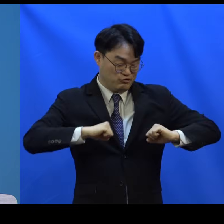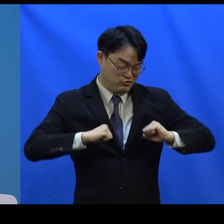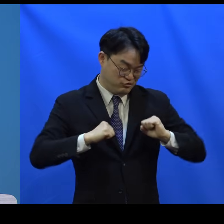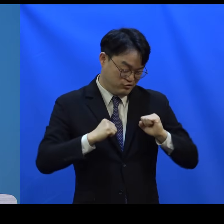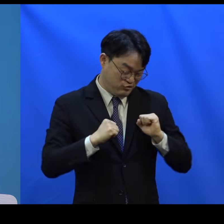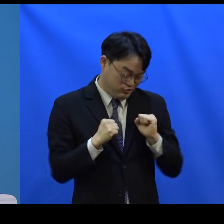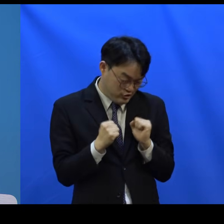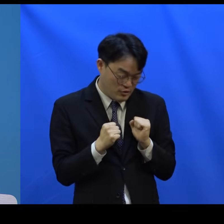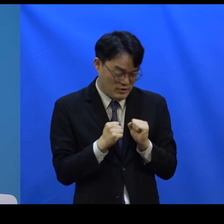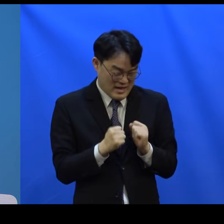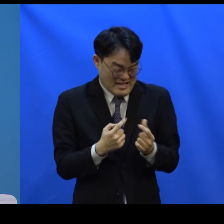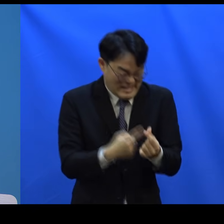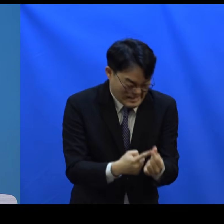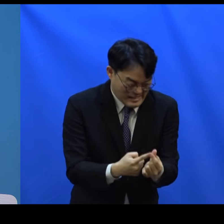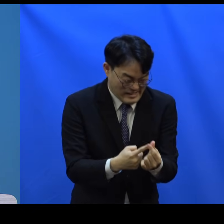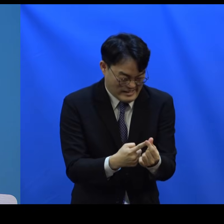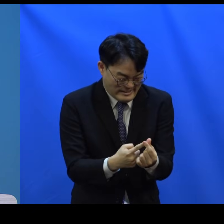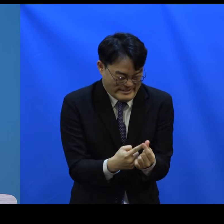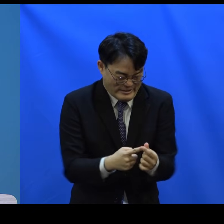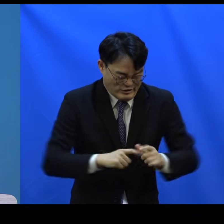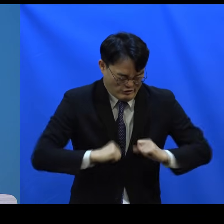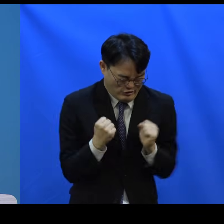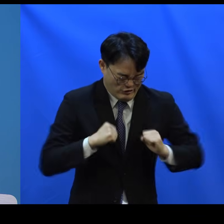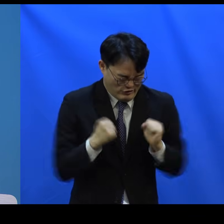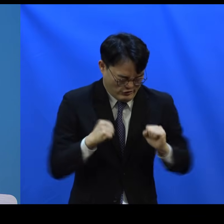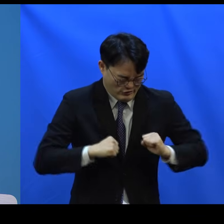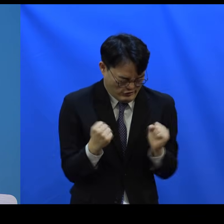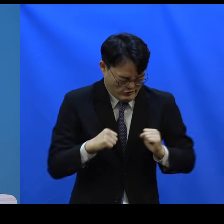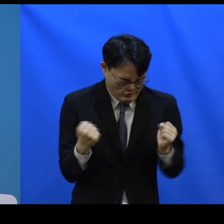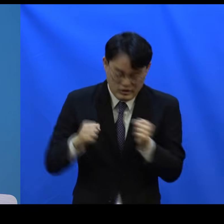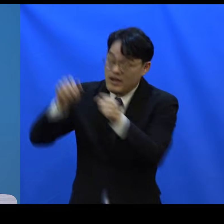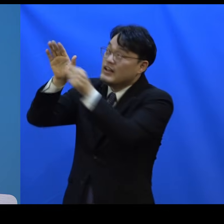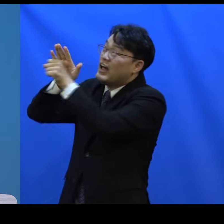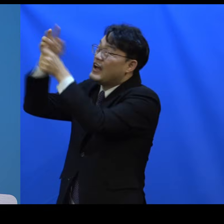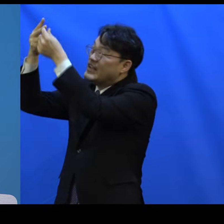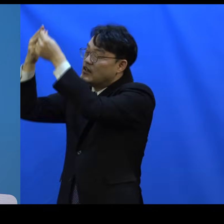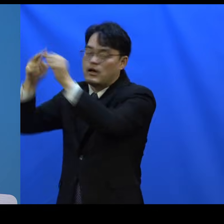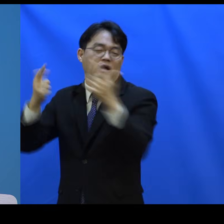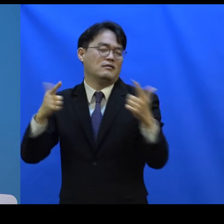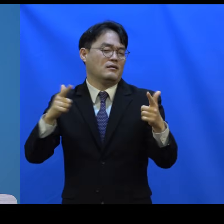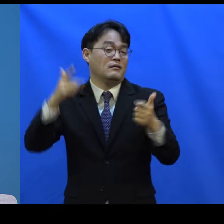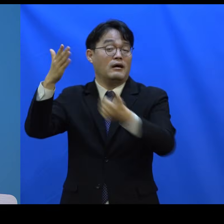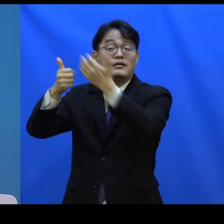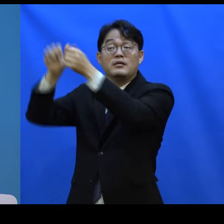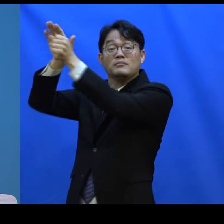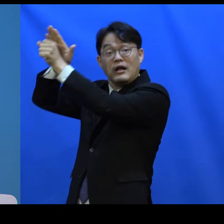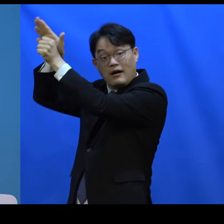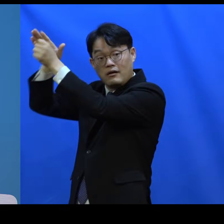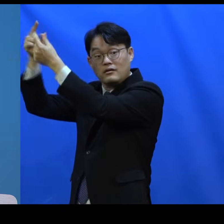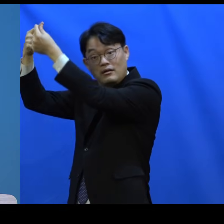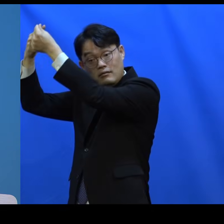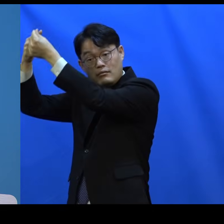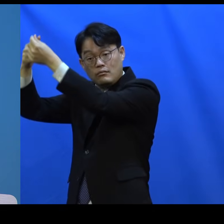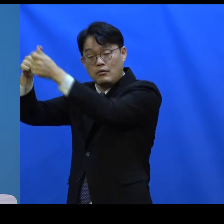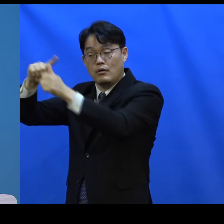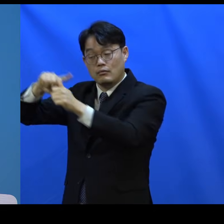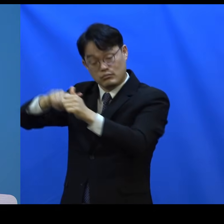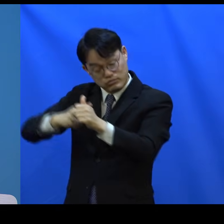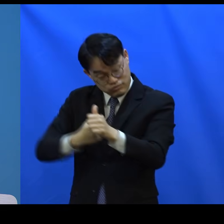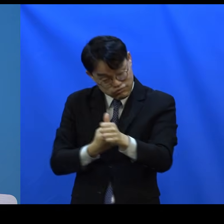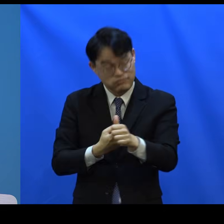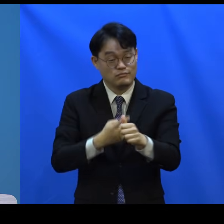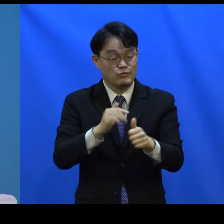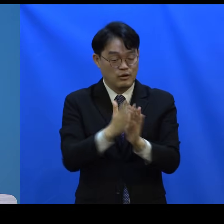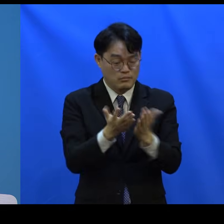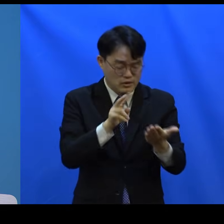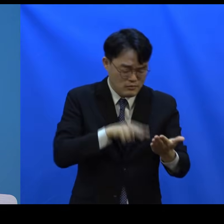사랑하며 말씀은 사랑하는 건 당연히 따라오는 거잖아요. 그죠? 여러분, 우리가 사랑하는 사람이 생기면 그냥 순종이